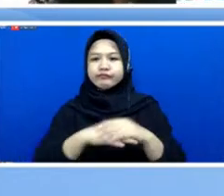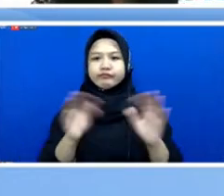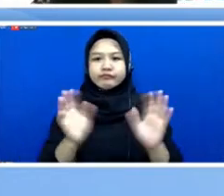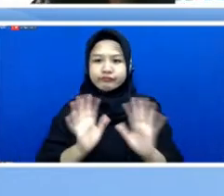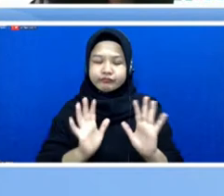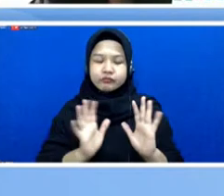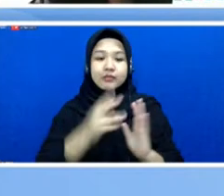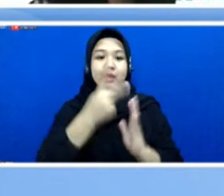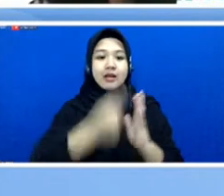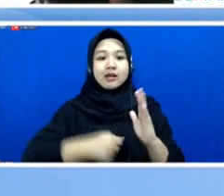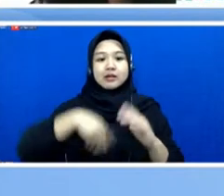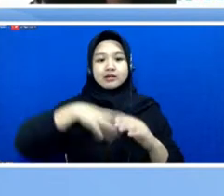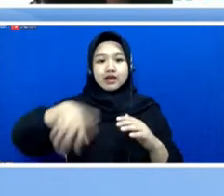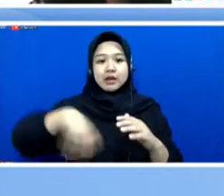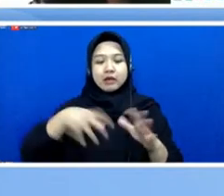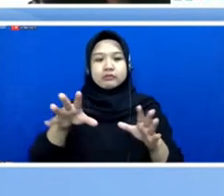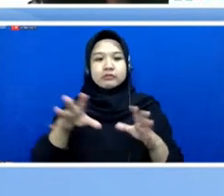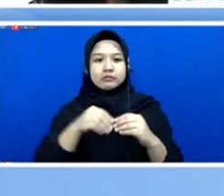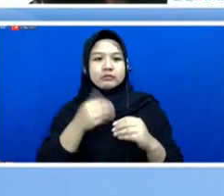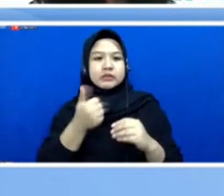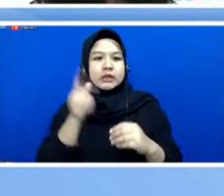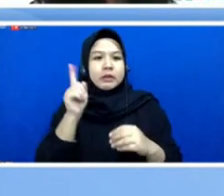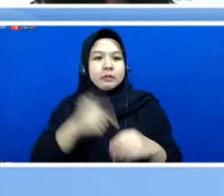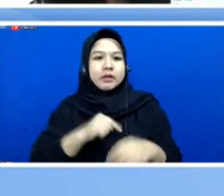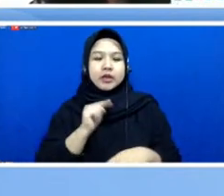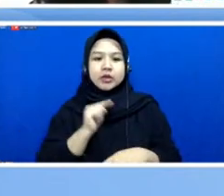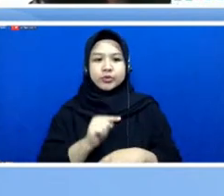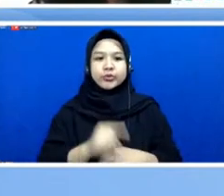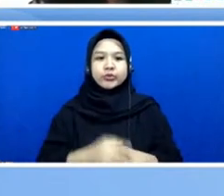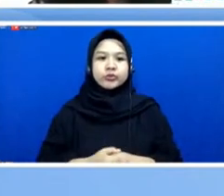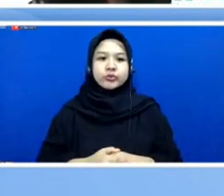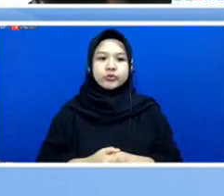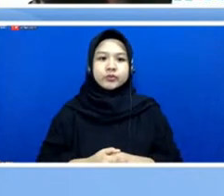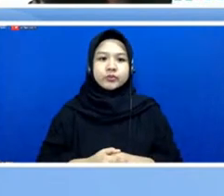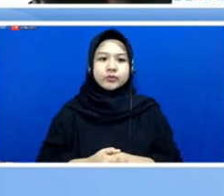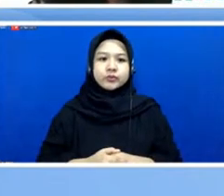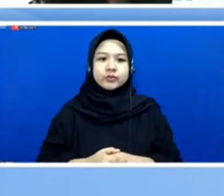juga dimaksimalkan untuk hal tersebut. Next.